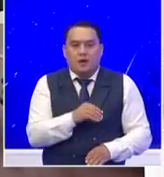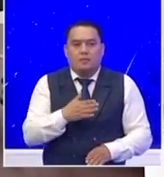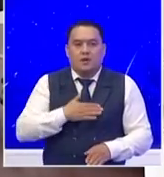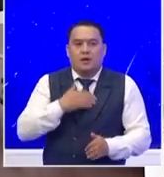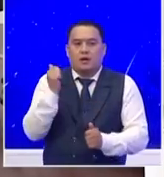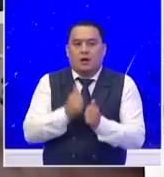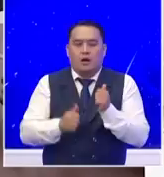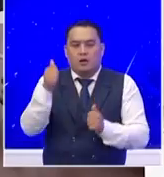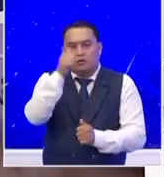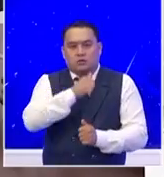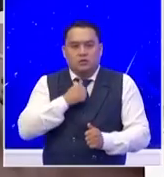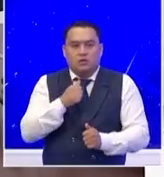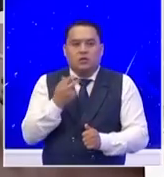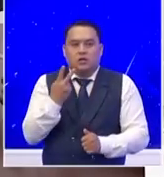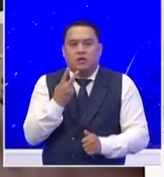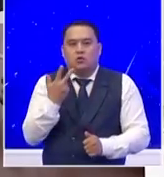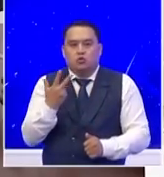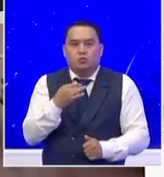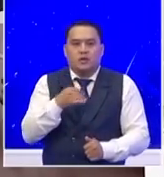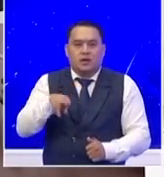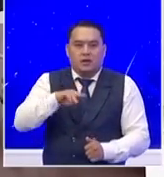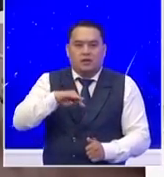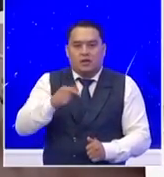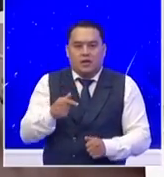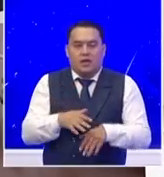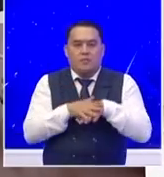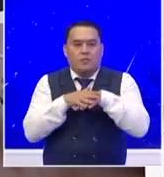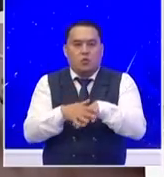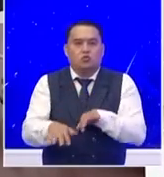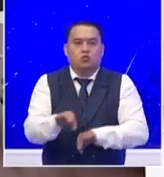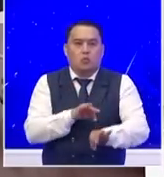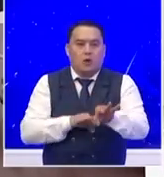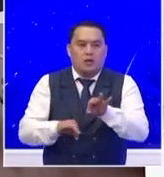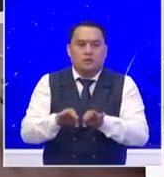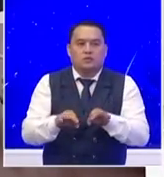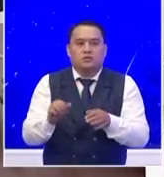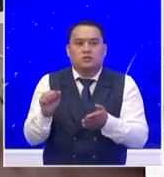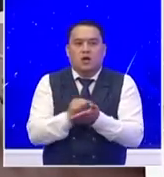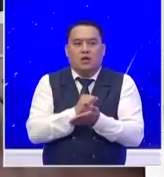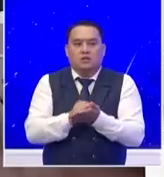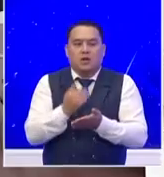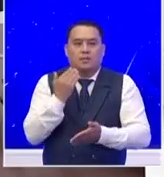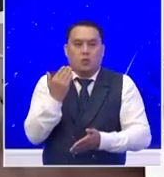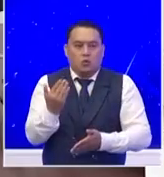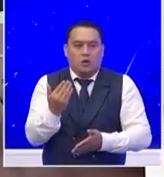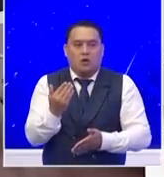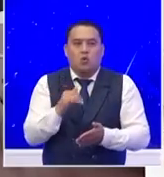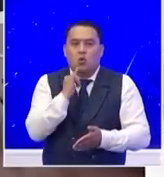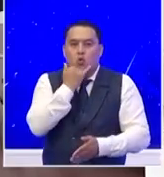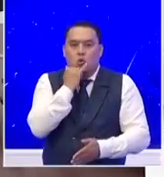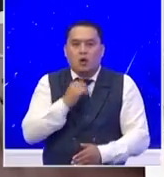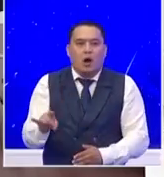жыл сайын 2-3 миллиард теңге бөліп, жобаларын бәрін жасап қойдым. Сіздердің Ұйғыр